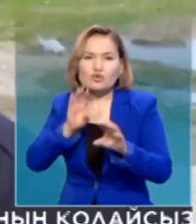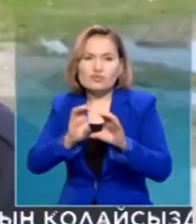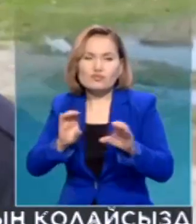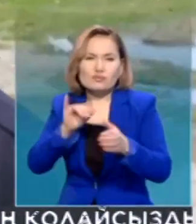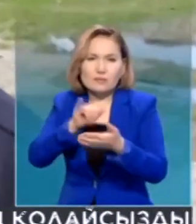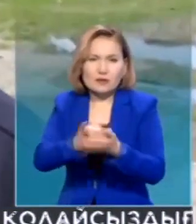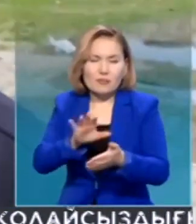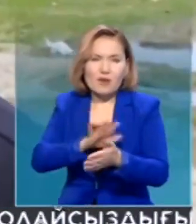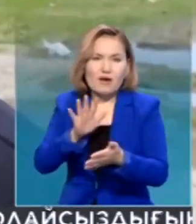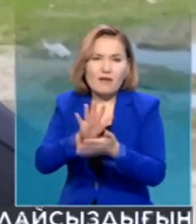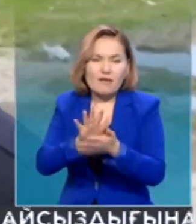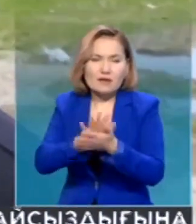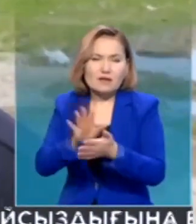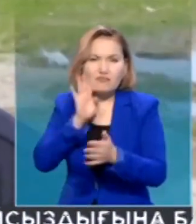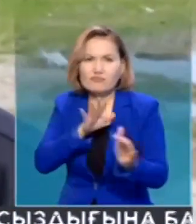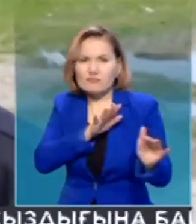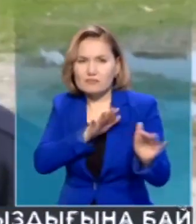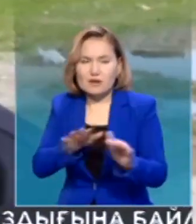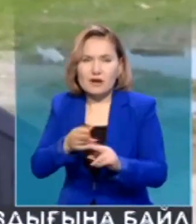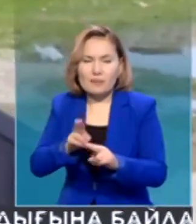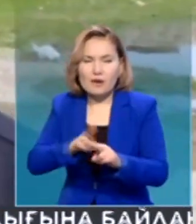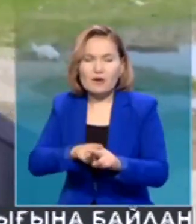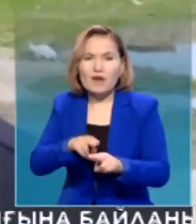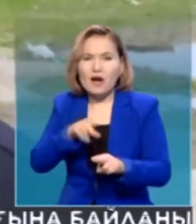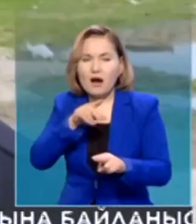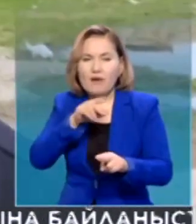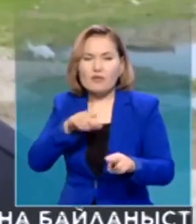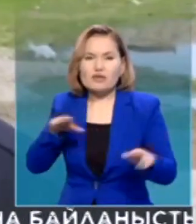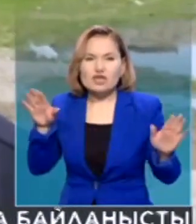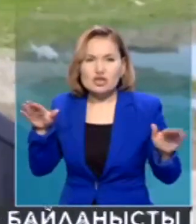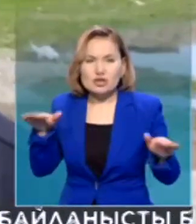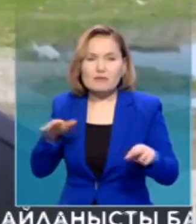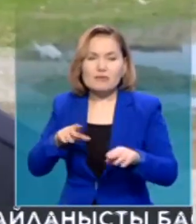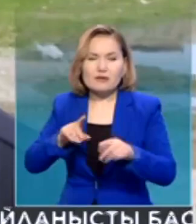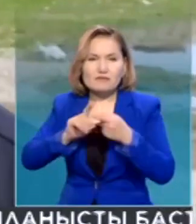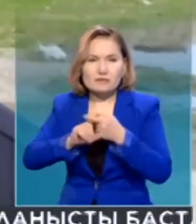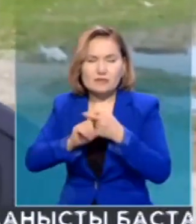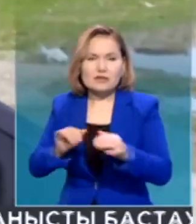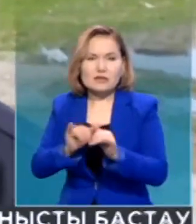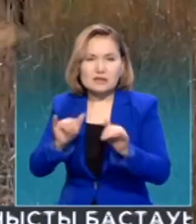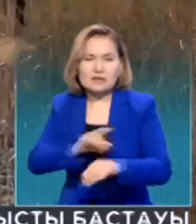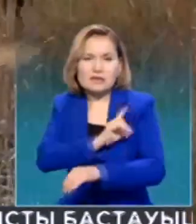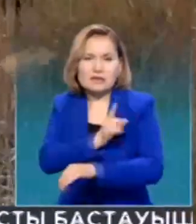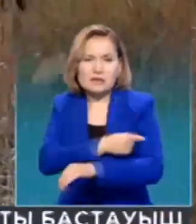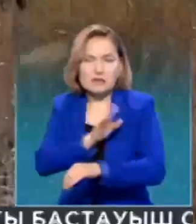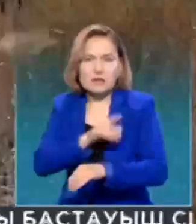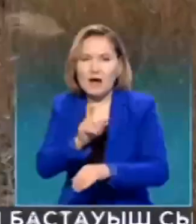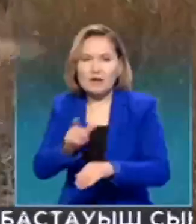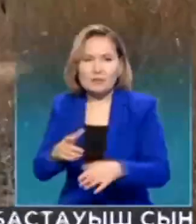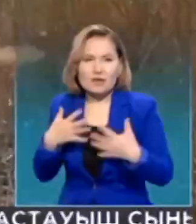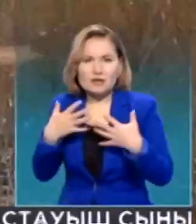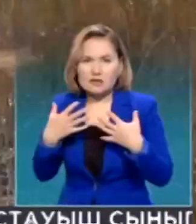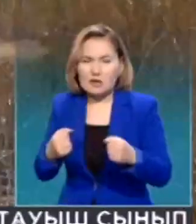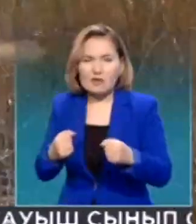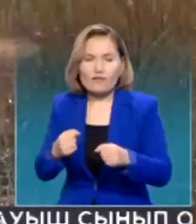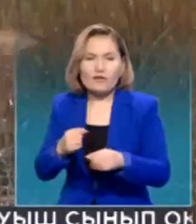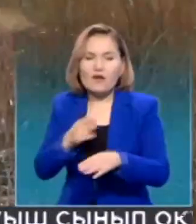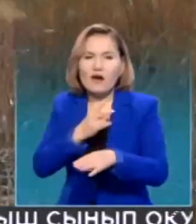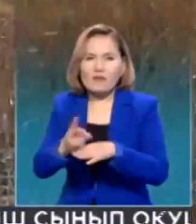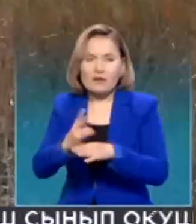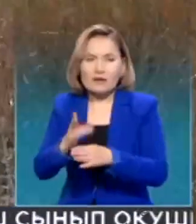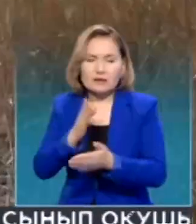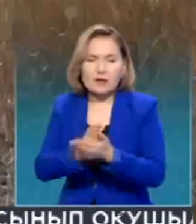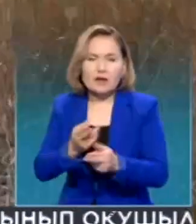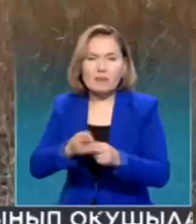шіркей шығады. Шыбын шіркей адамды шағады. Содан кейін неше түрлі жұқпалы аурулар тарайды. Қауіпті кәріз суынан